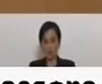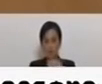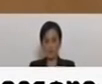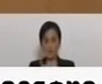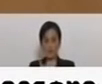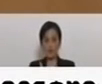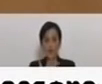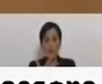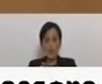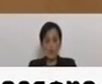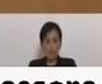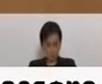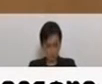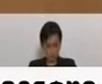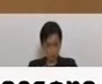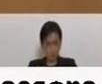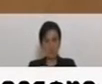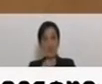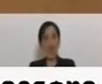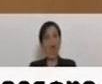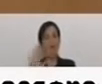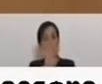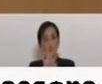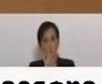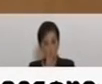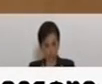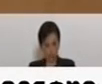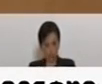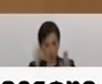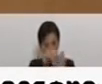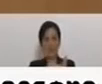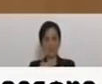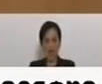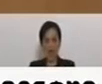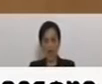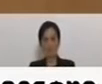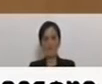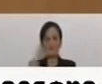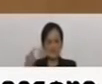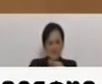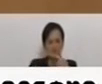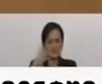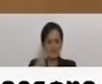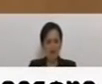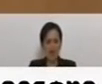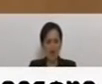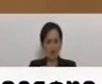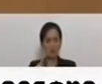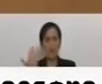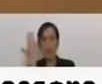დავიმკვიდროთ კუთვნილი ადგილი ევროპულ ოჯახში და აღვასრულოთ საუკუნეების მანძილზე ნანატრი